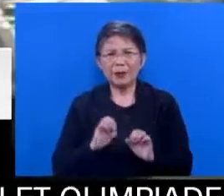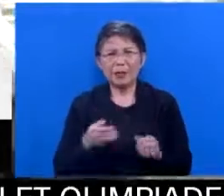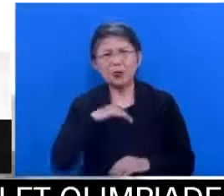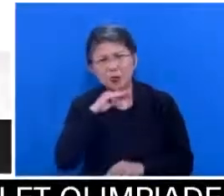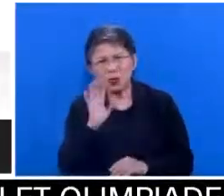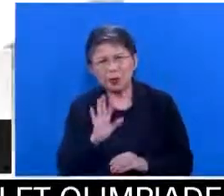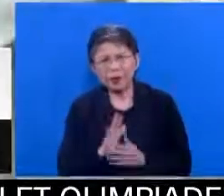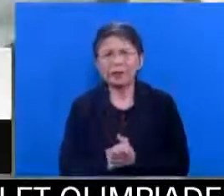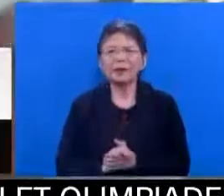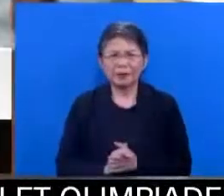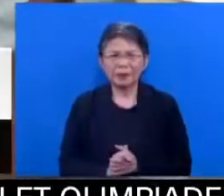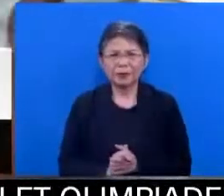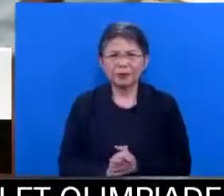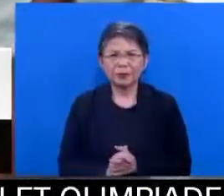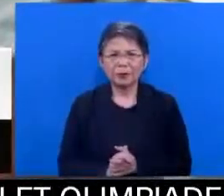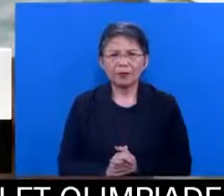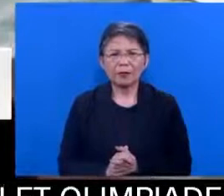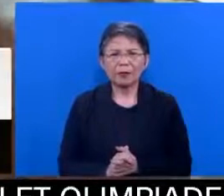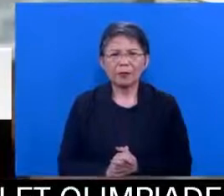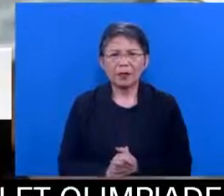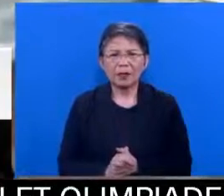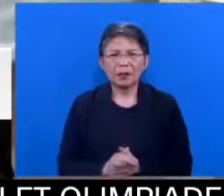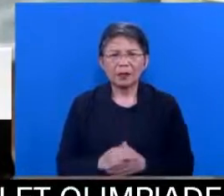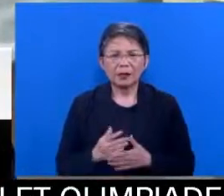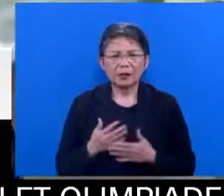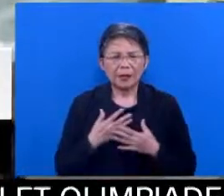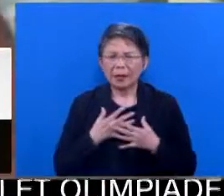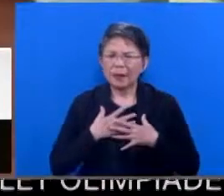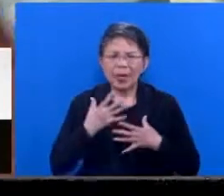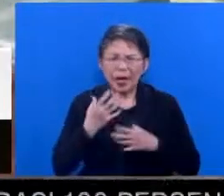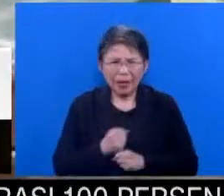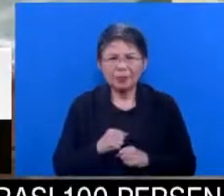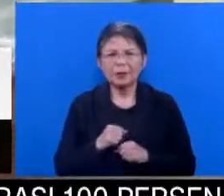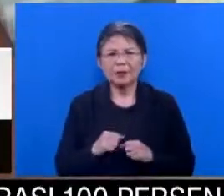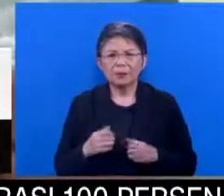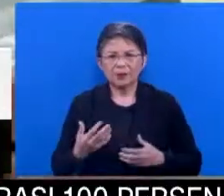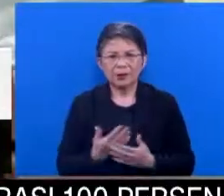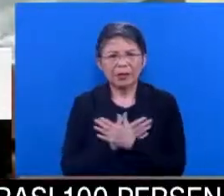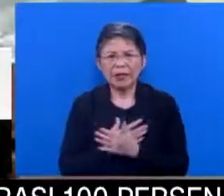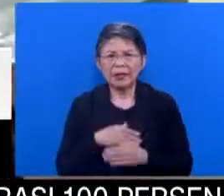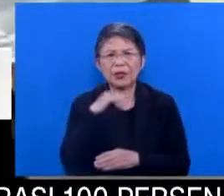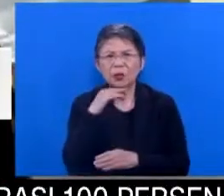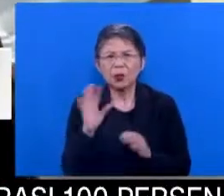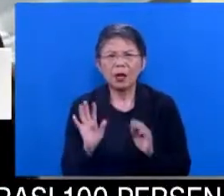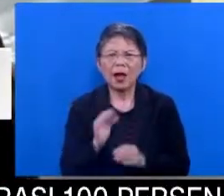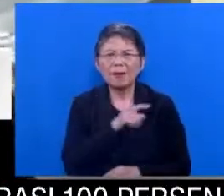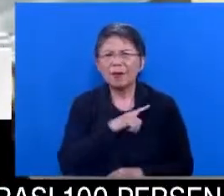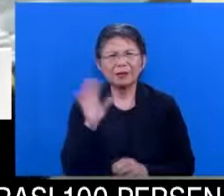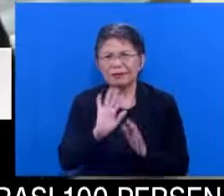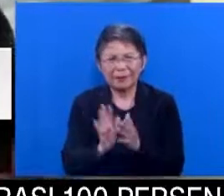cukup tinggi. Tidak ada jenazah yang terlantar berlama-lama untuk tidak dimakamkan. Itu